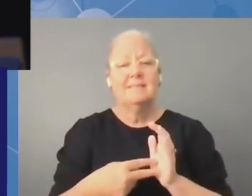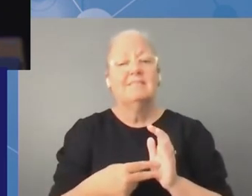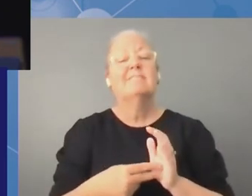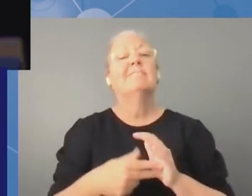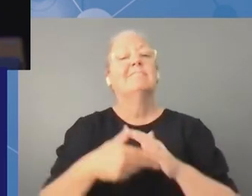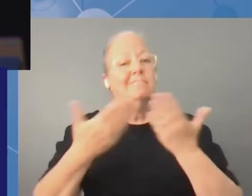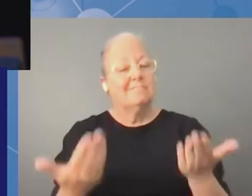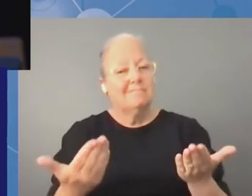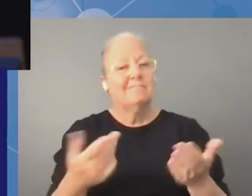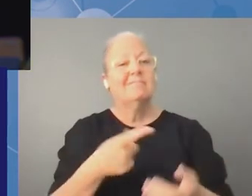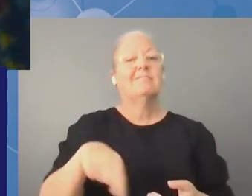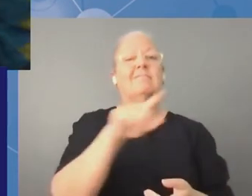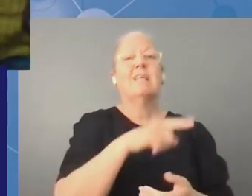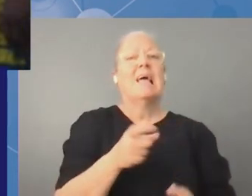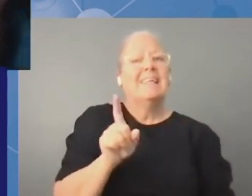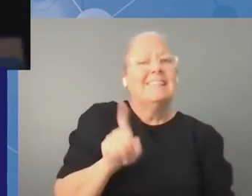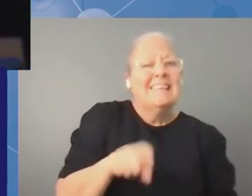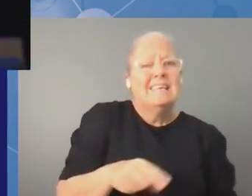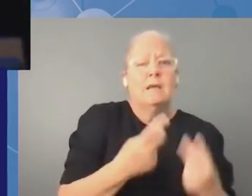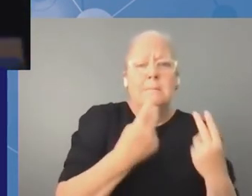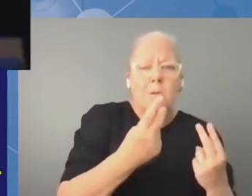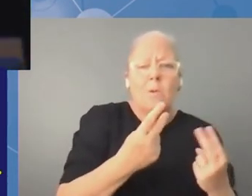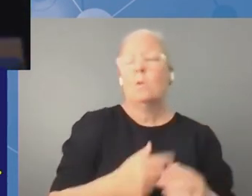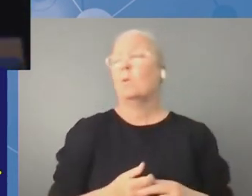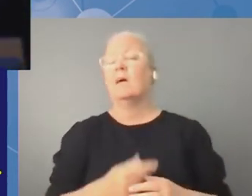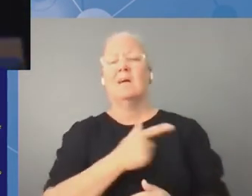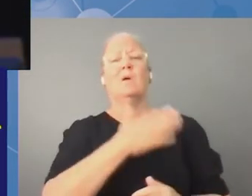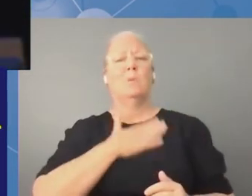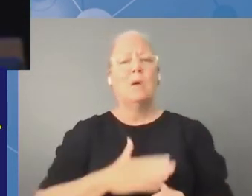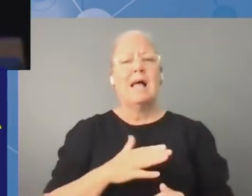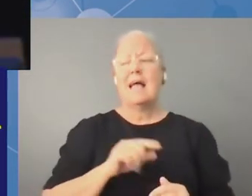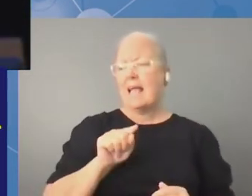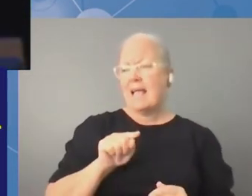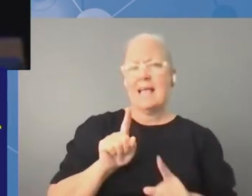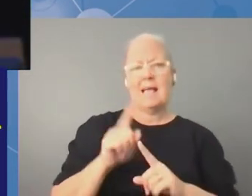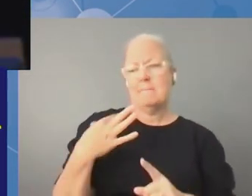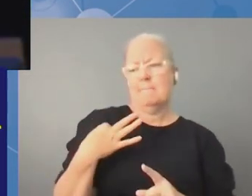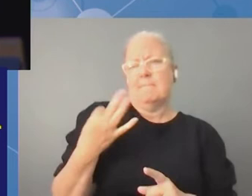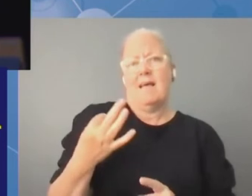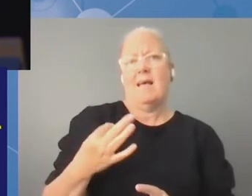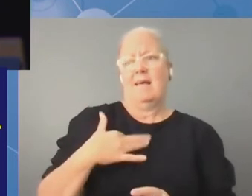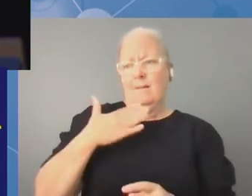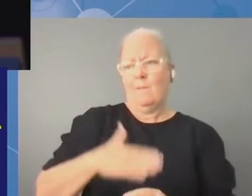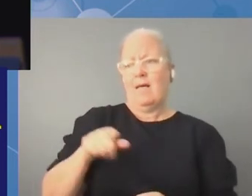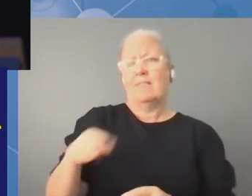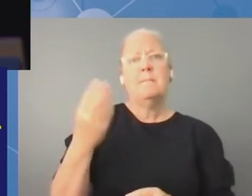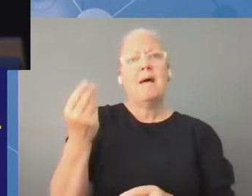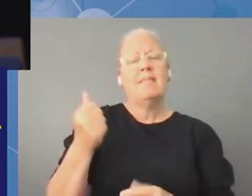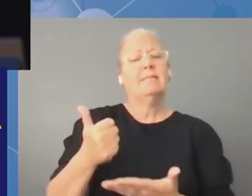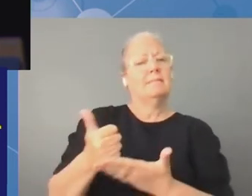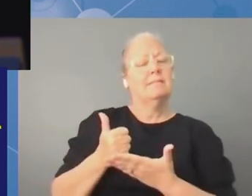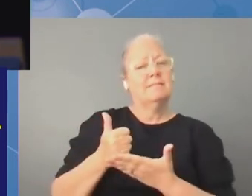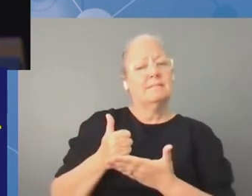ولديهم صعوبة في الوصول إلى ذلك. أن الأسس تم